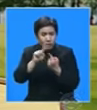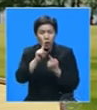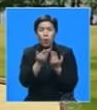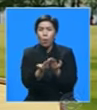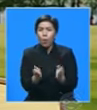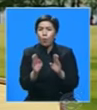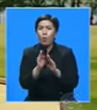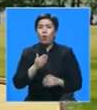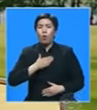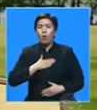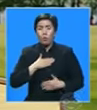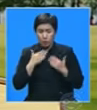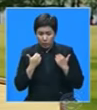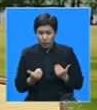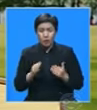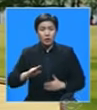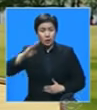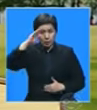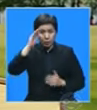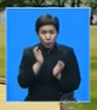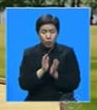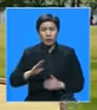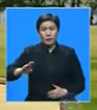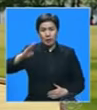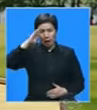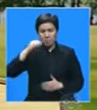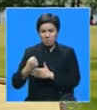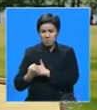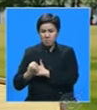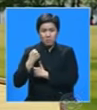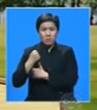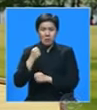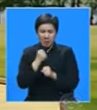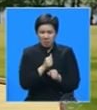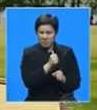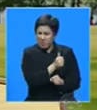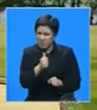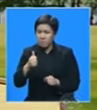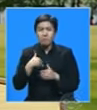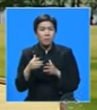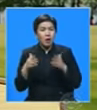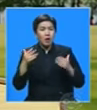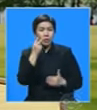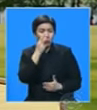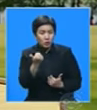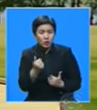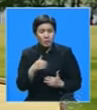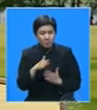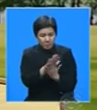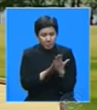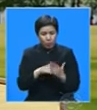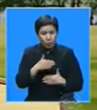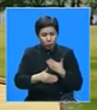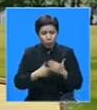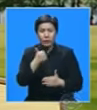ะครับวันนี้ประเทศเรานั้นข้าราชการพลตำรวจทหารนั้นมีความเข้มแข็งขึ้นมากแล้วนะครับมีผลงานมากมายไม่งั้นเราคงขับเคลื่อนประเทศมา